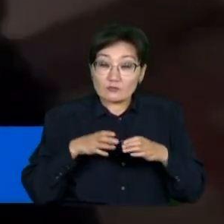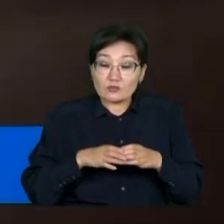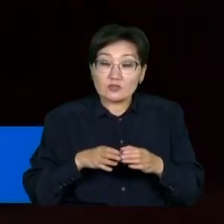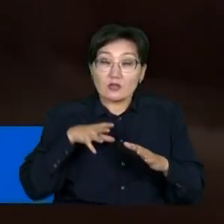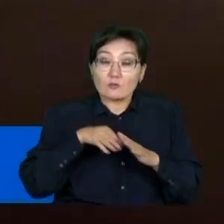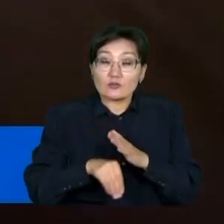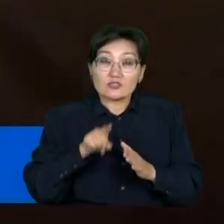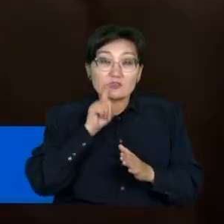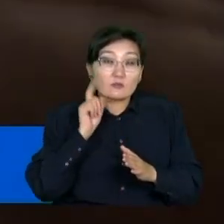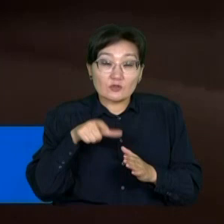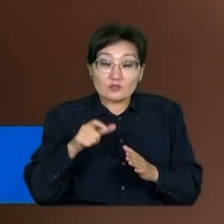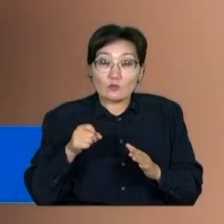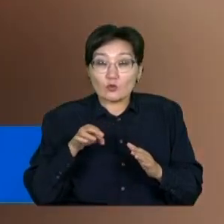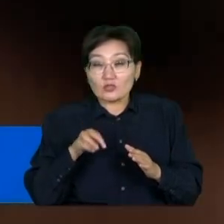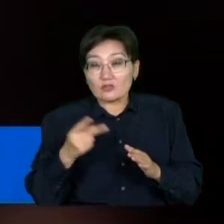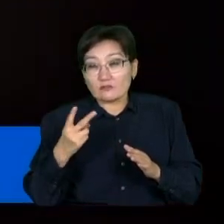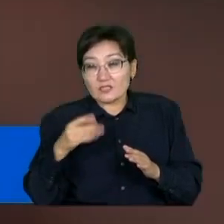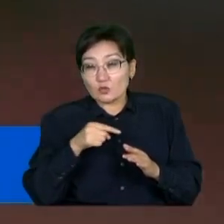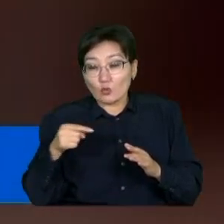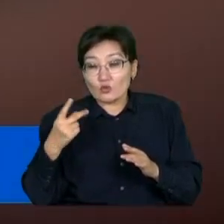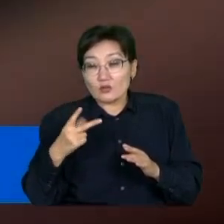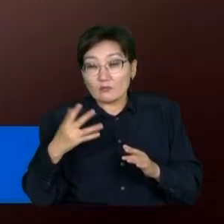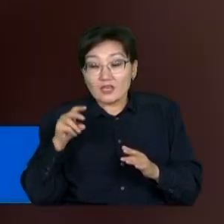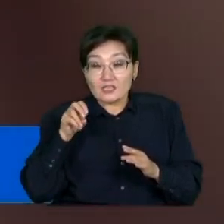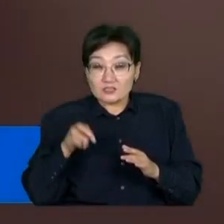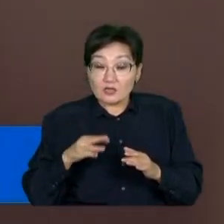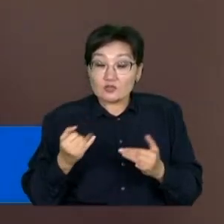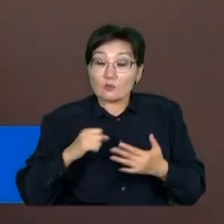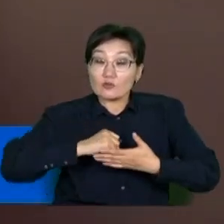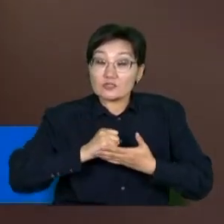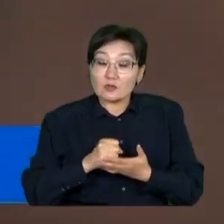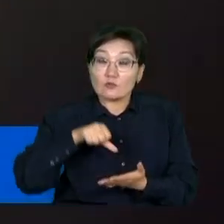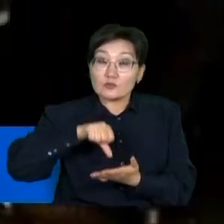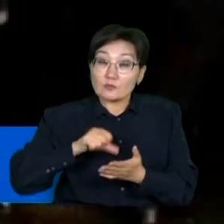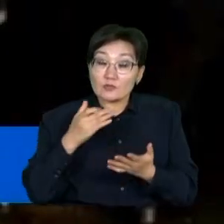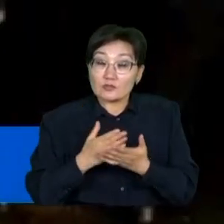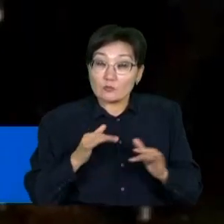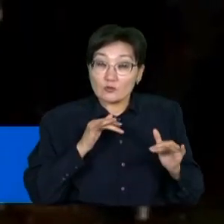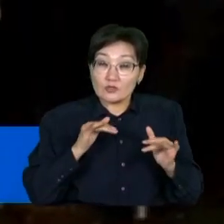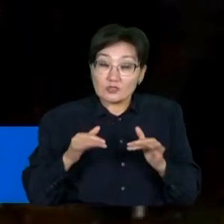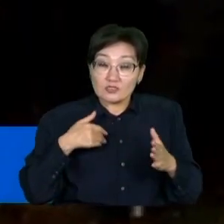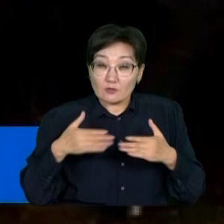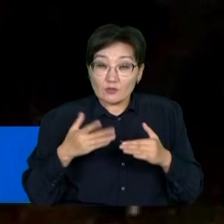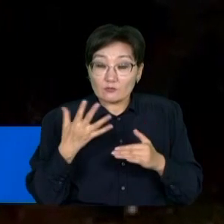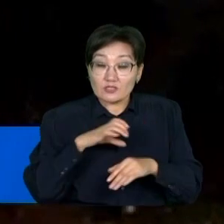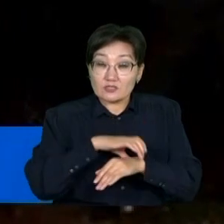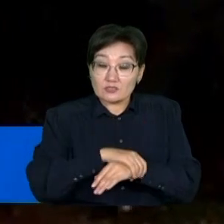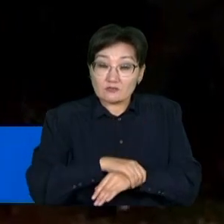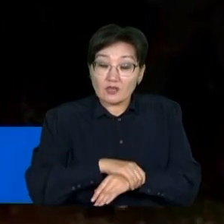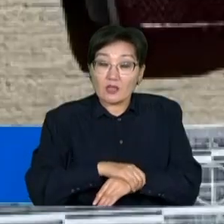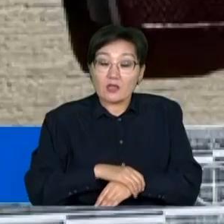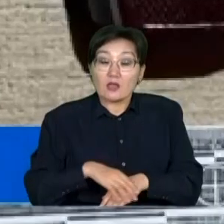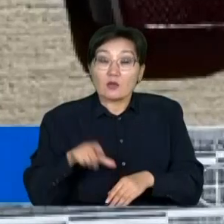молодые люди от 25 до 35 лет. На сегодня установлено, что фигуранты имели дело к 5 фактам